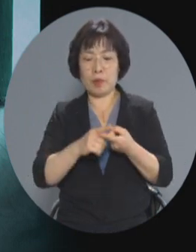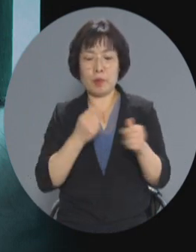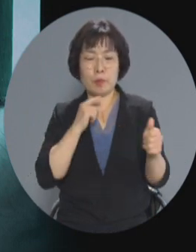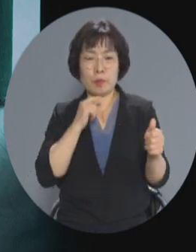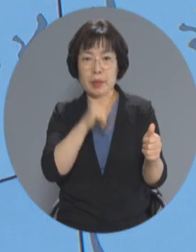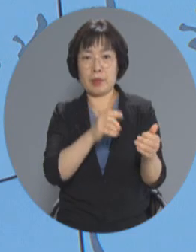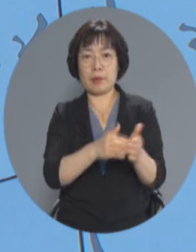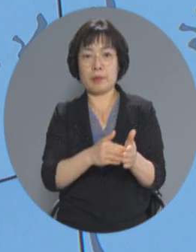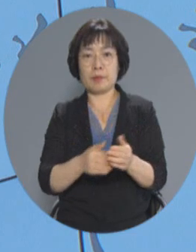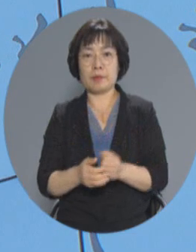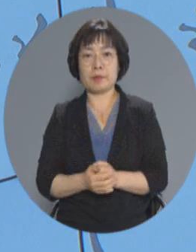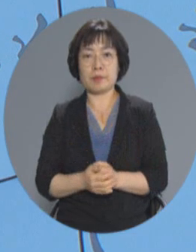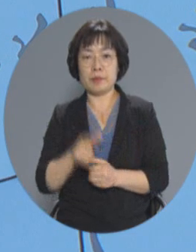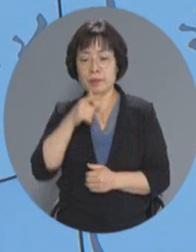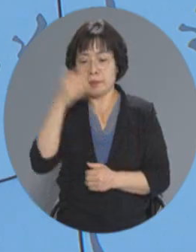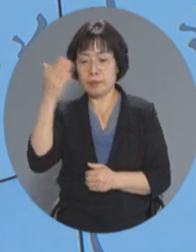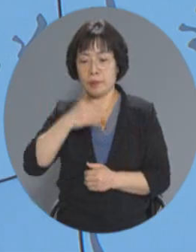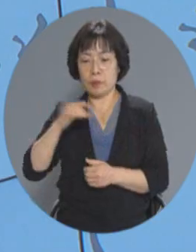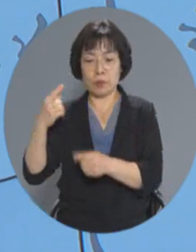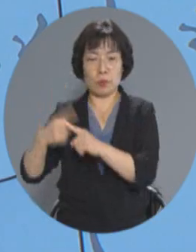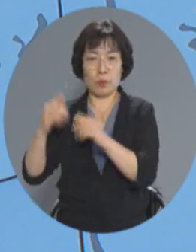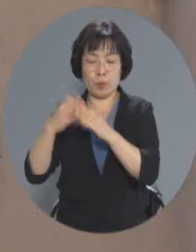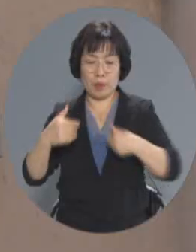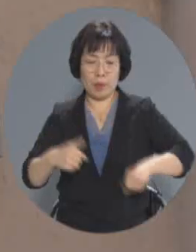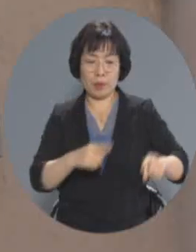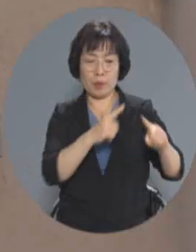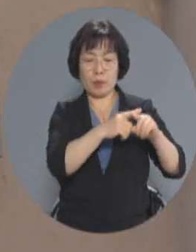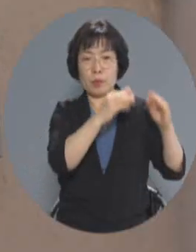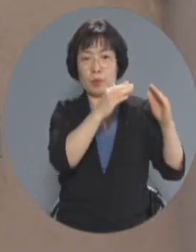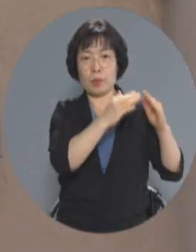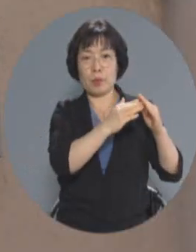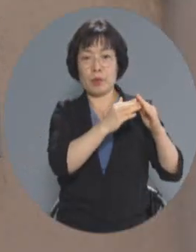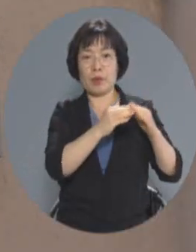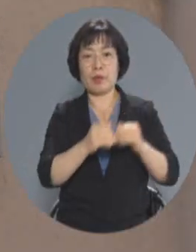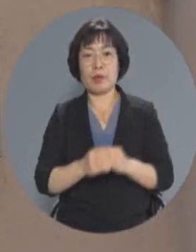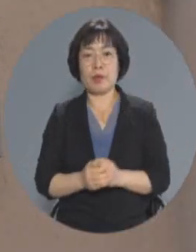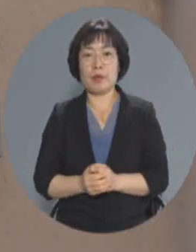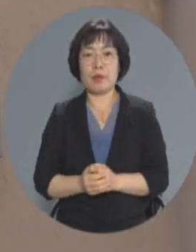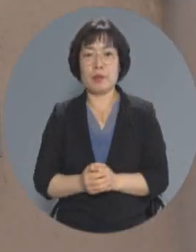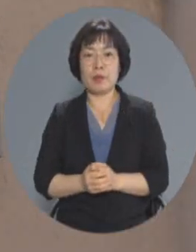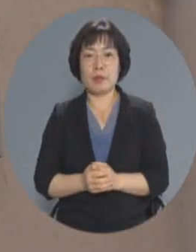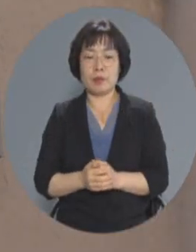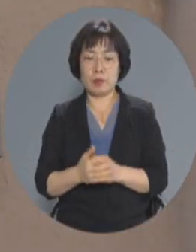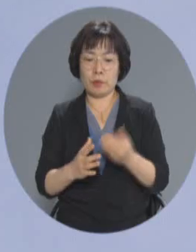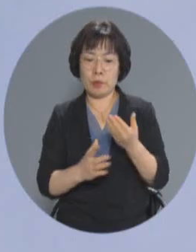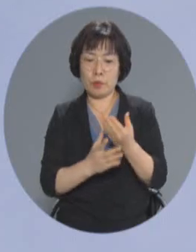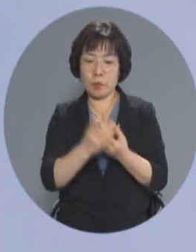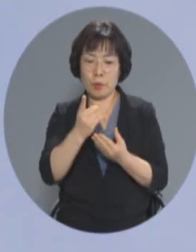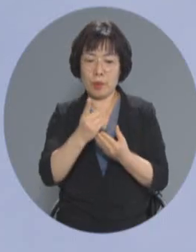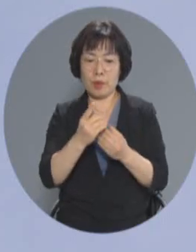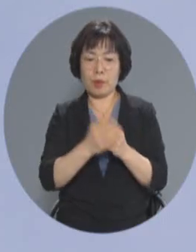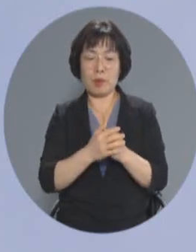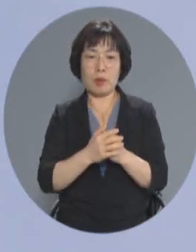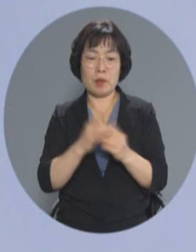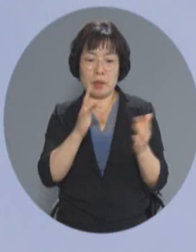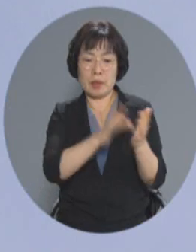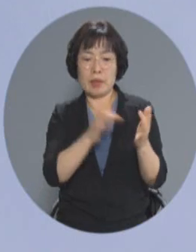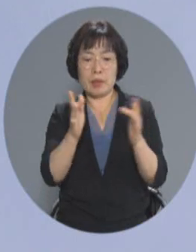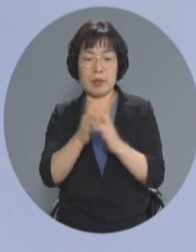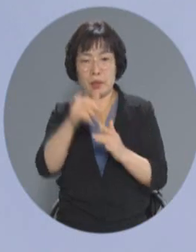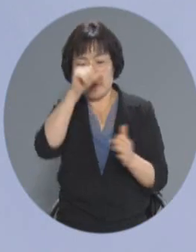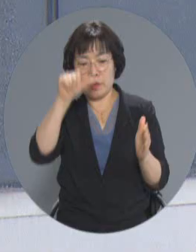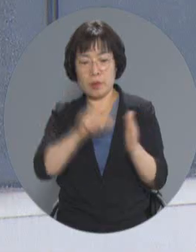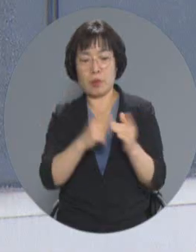털어놨습니다. 여수 은파교회와 아들 목사의 교회인 여천 은파교회는 예장통합 교단 지부인 노회에 서로